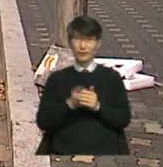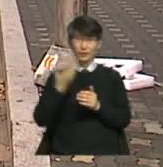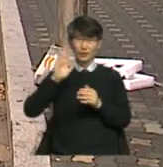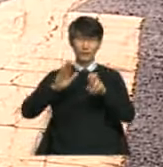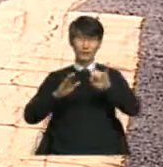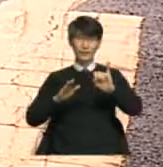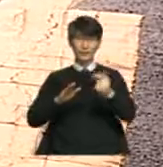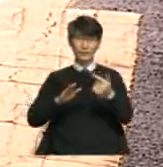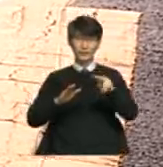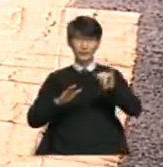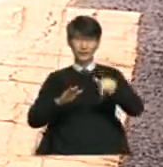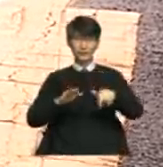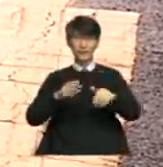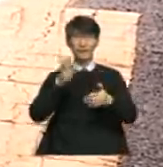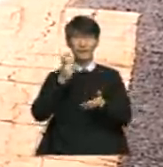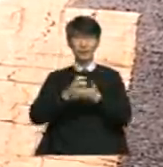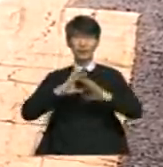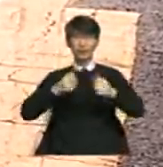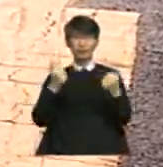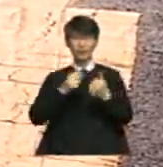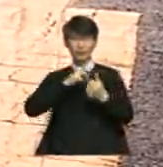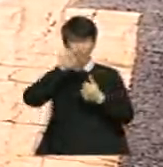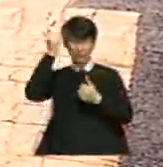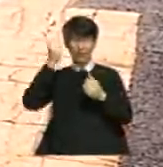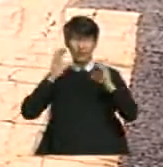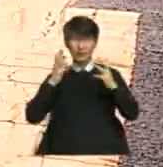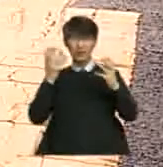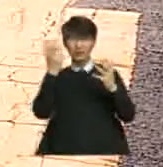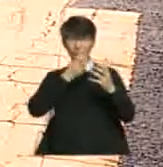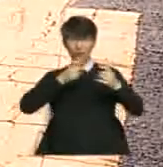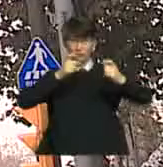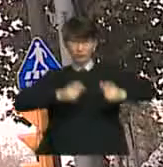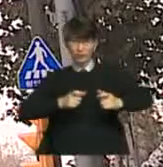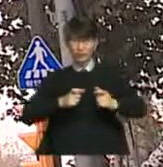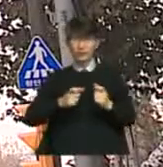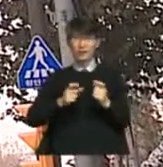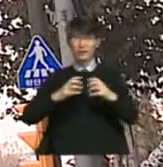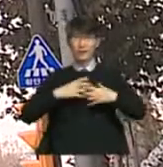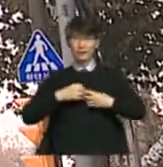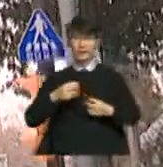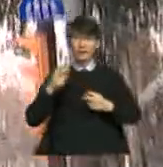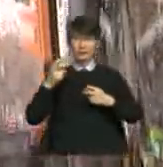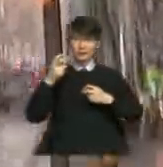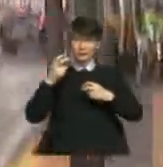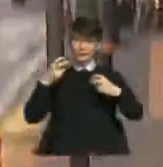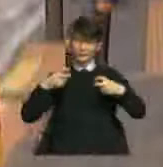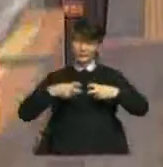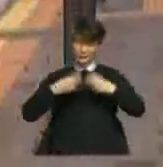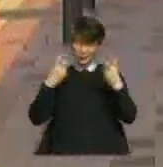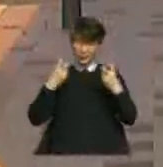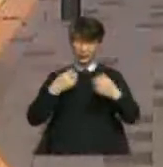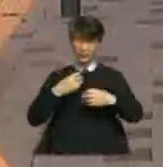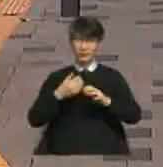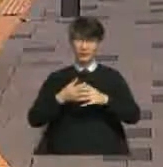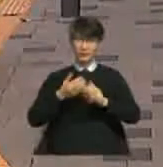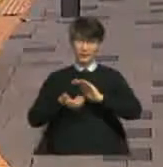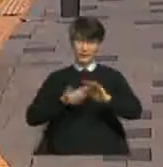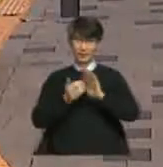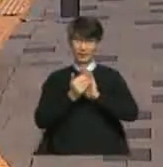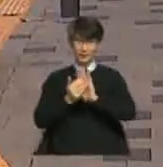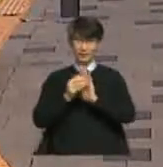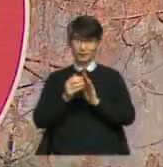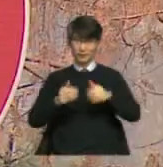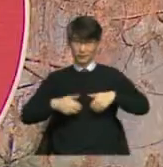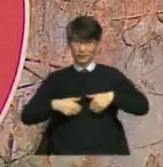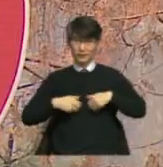법이 국회를 통과하는 등 어린이 보호구역에서 의 안전사고 예방이 국민들로부터 관심을 받고 있습니다 이에